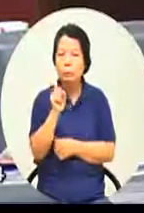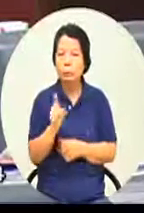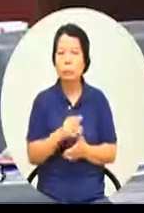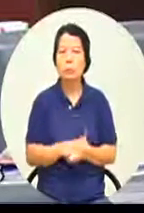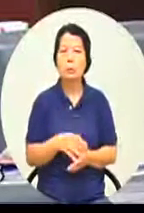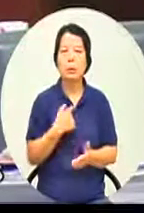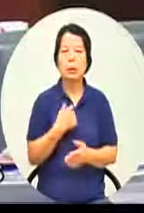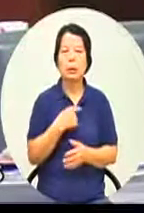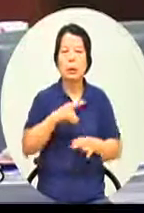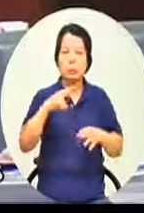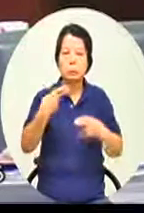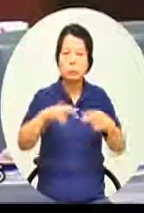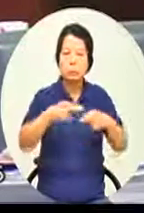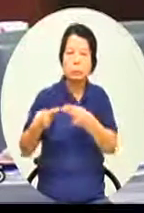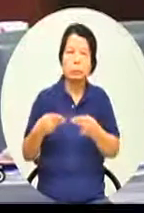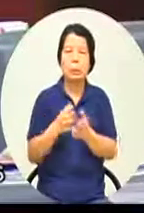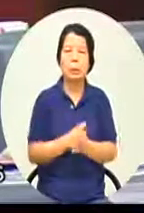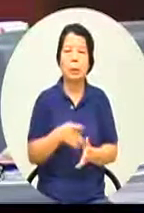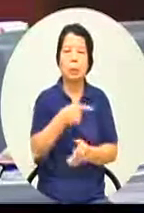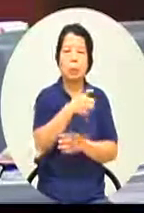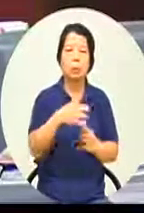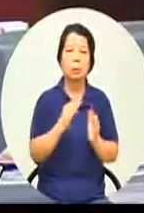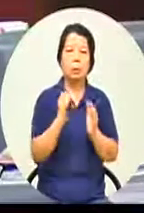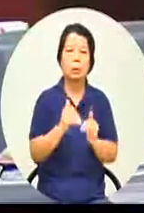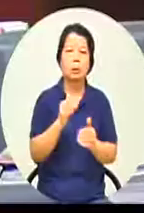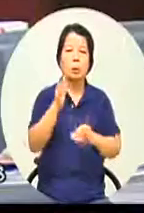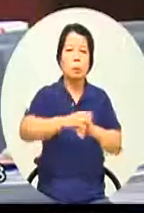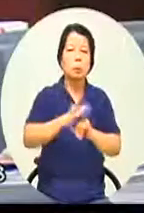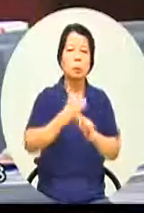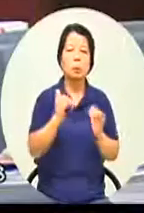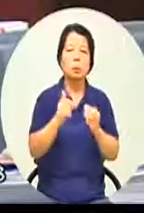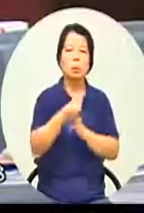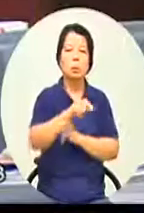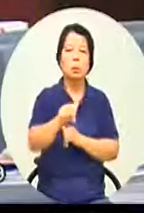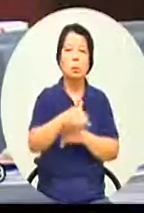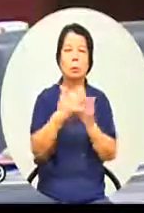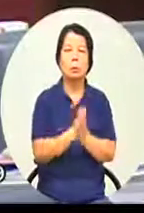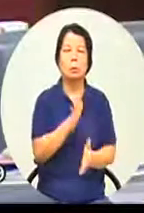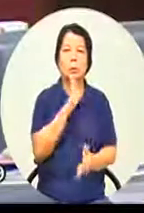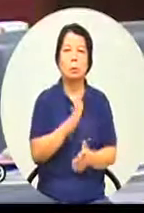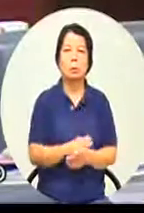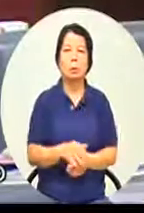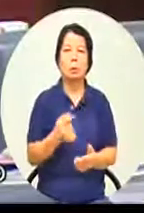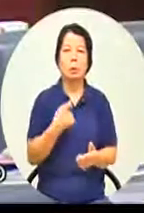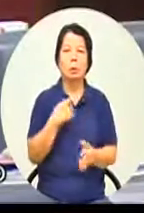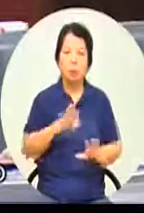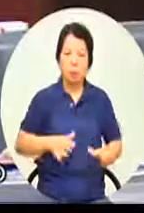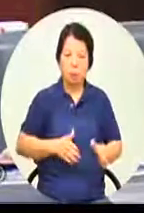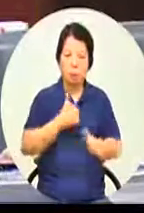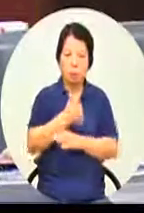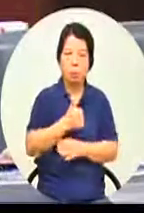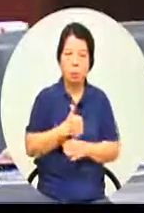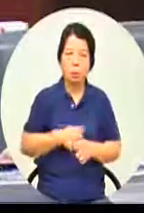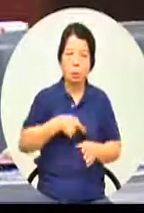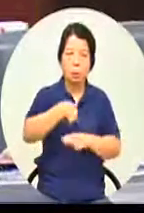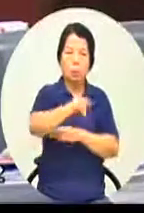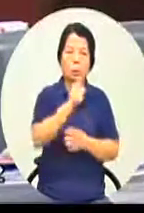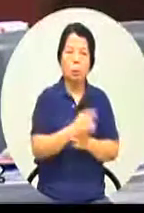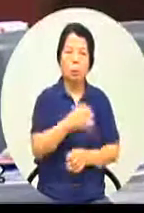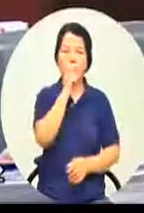为他要转行了，他要做礼仪师。那昨天前两天我就看到他亲自上场拿麦克